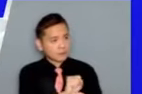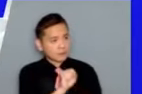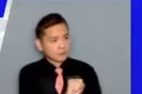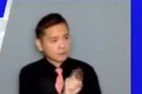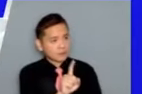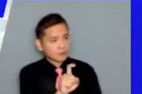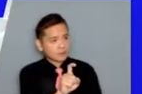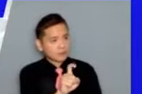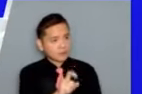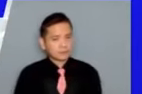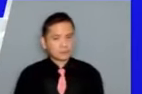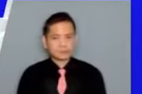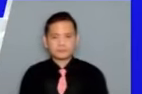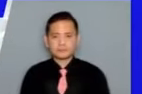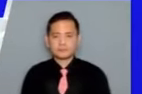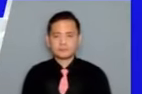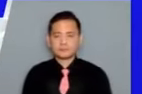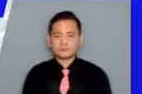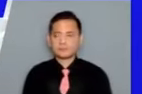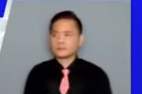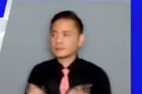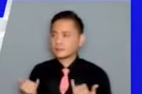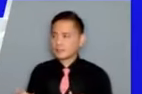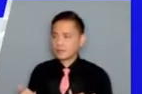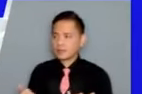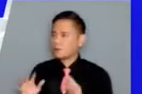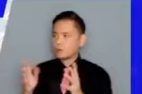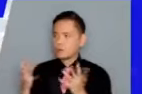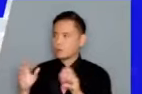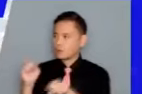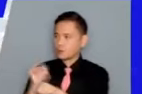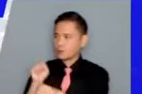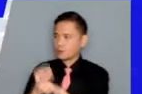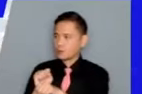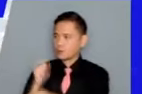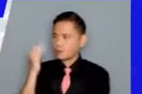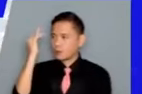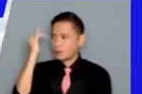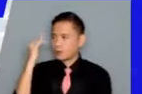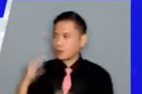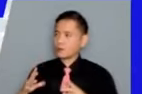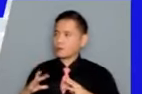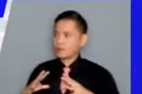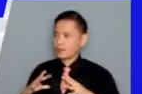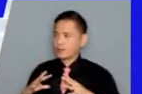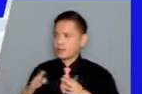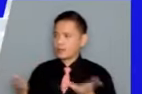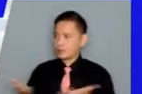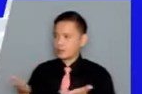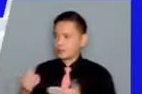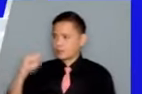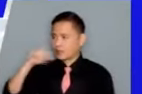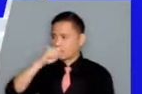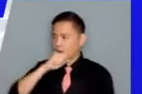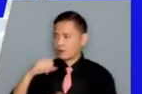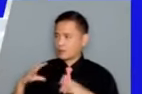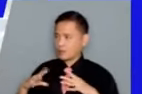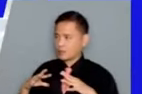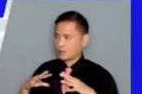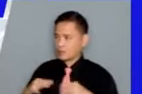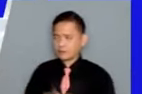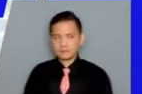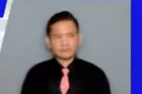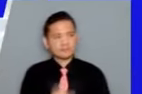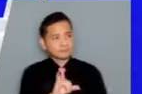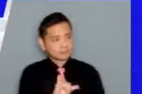Bali, ako po ngayon ay wala po akong passport dahil holiday po ngayon sa Taiwan. Okay. Oo. So yung iba, balik-balik trabaho na ba after